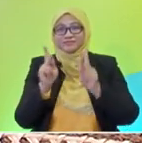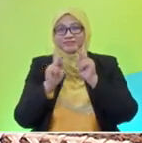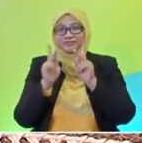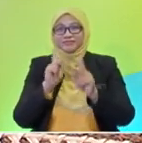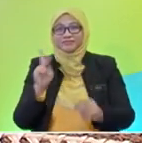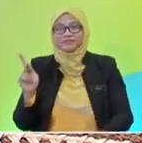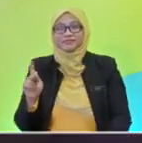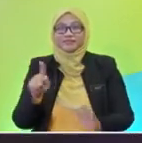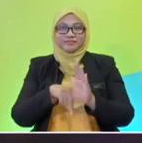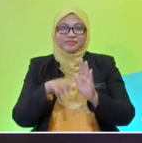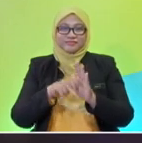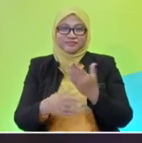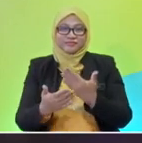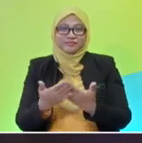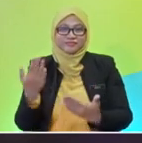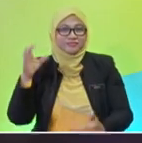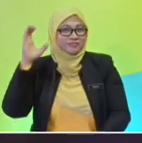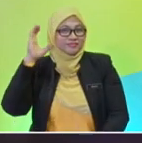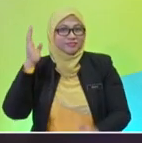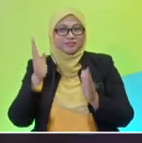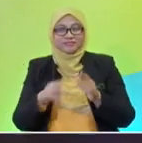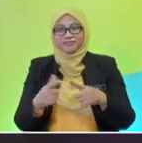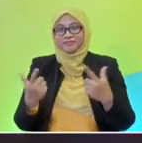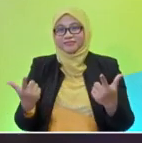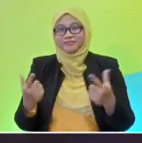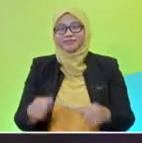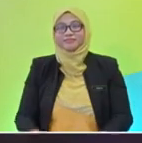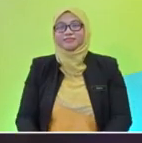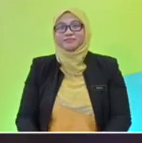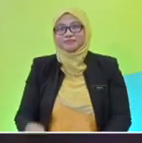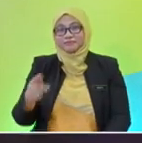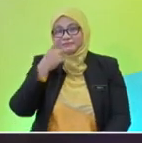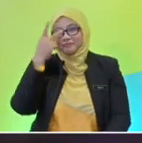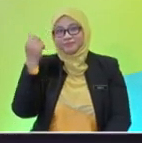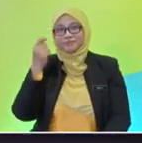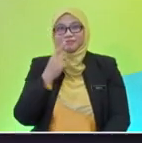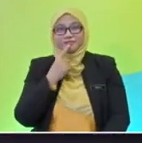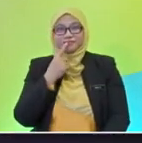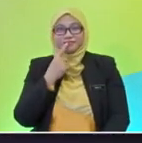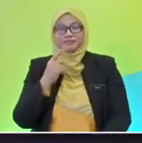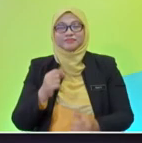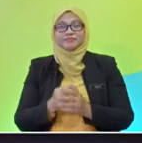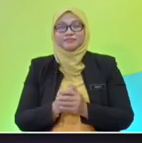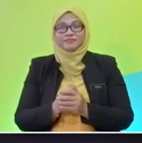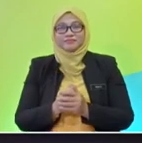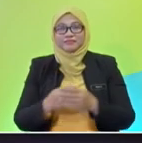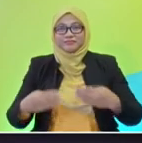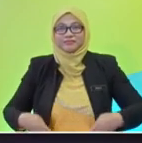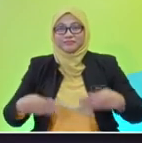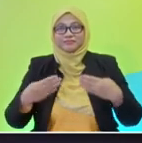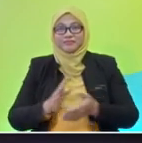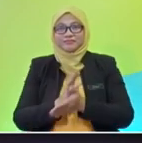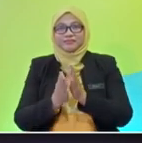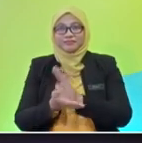ya? Betul. Kadang-kadang kerana mulut ni boleh menyebabkan badan menjadi binasa. Contohnya, kalau kita tak jaga